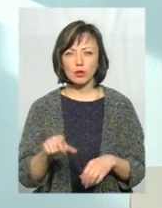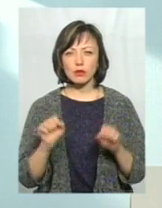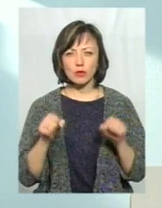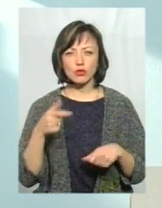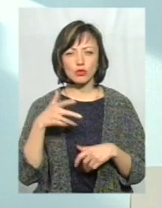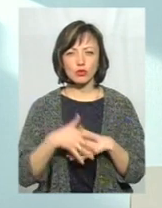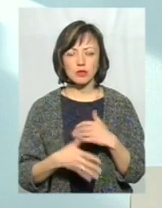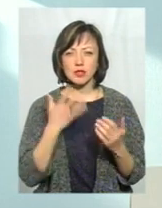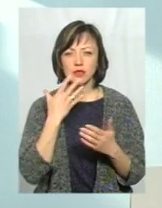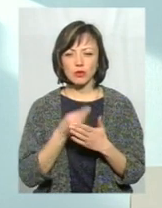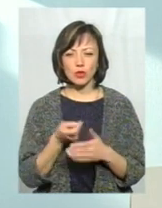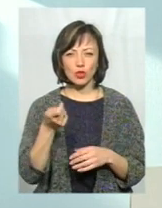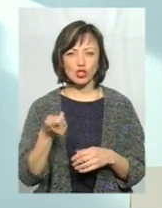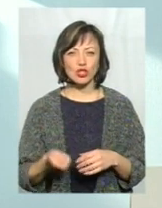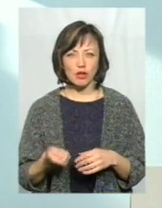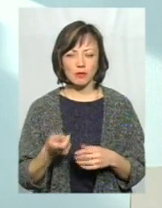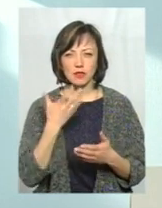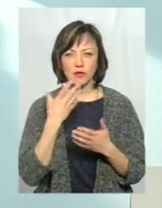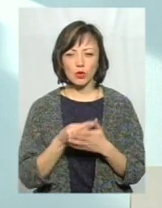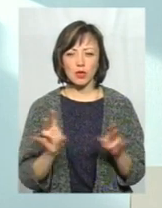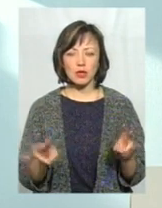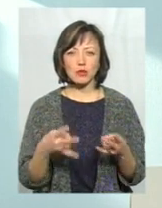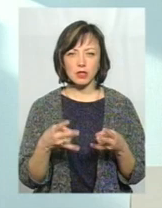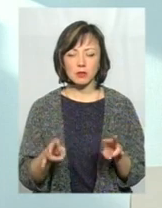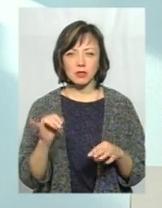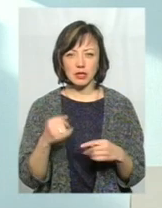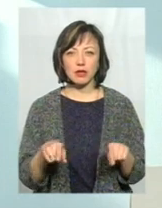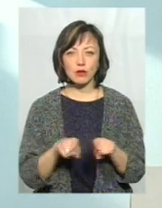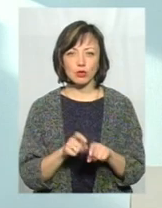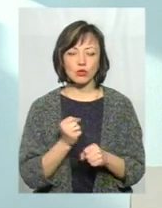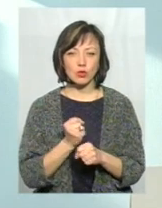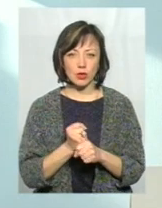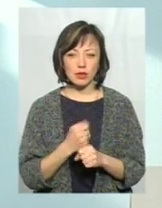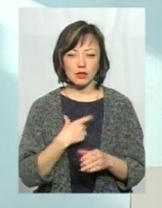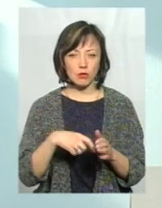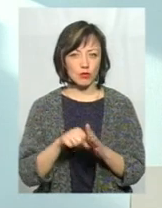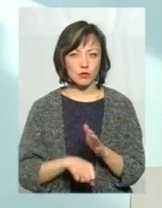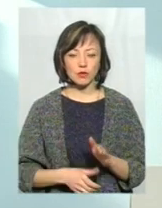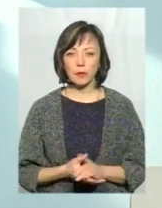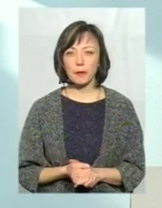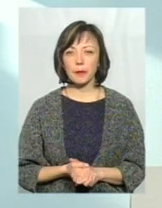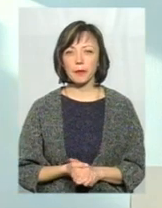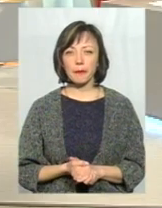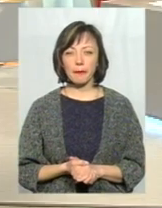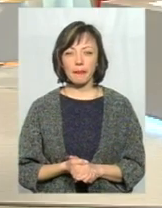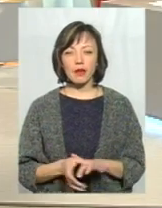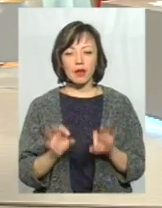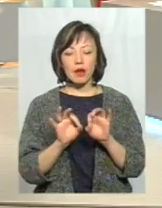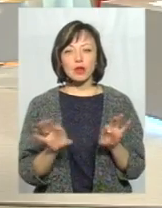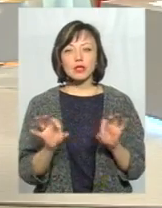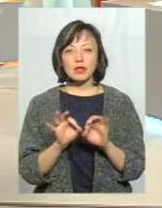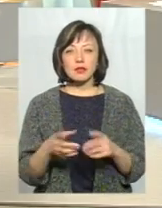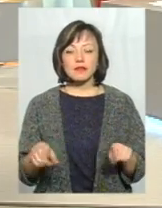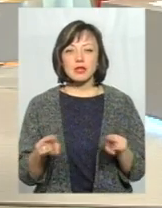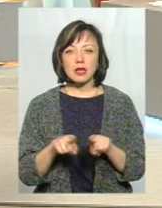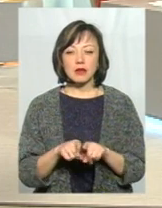зрозуміти свою нікчемність, свою непотрібність і також скоїти суїцид. Розкажіть все ж